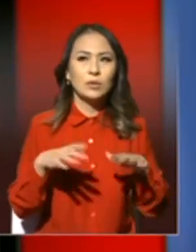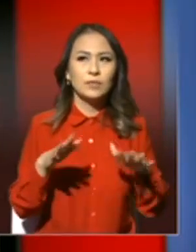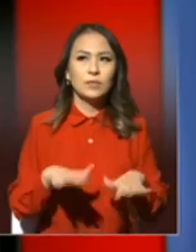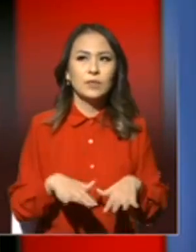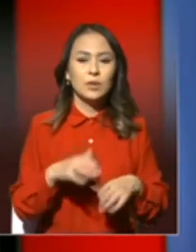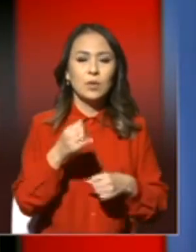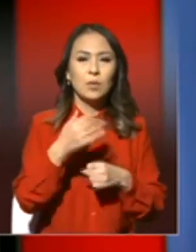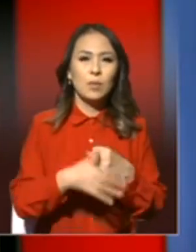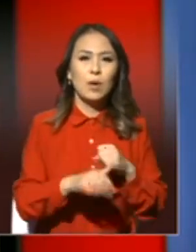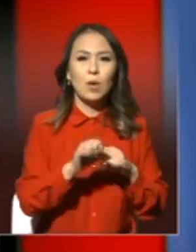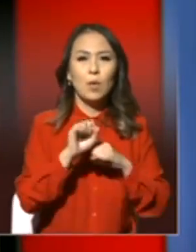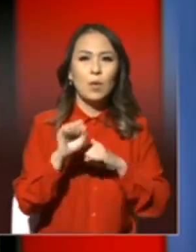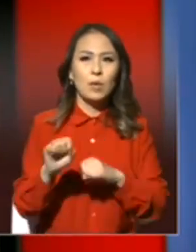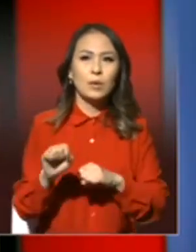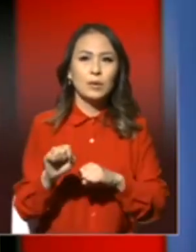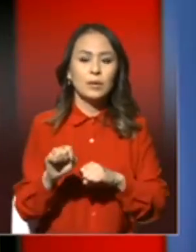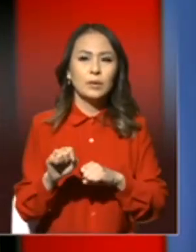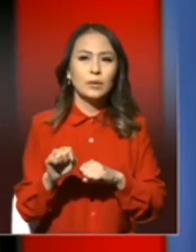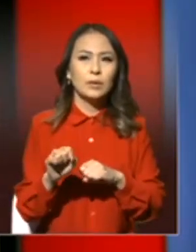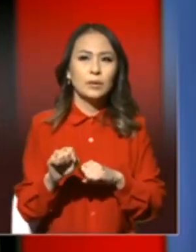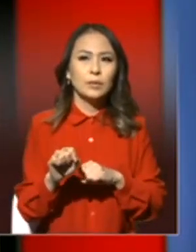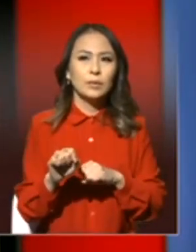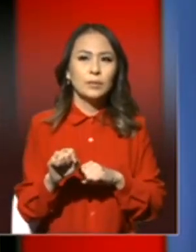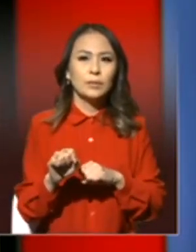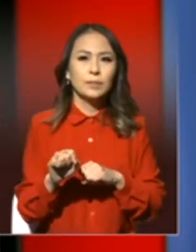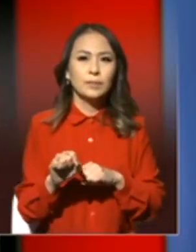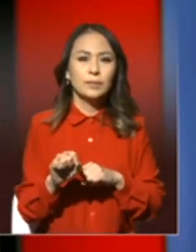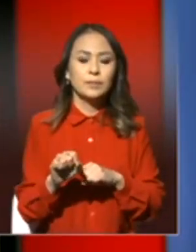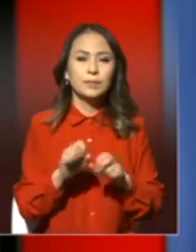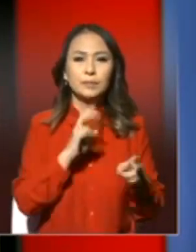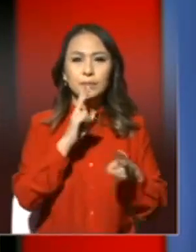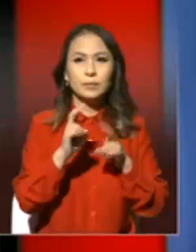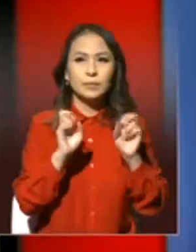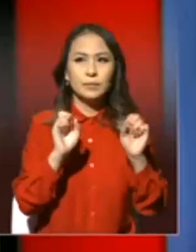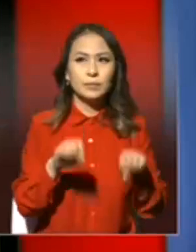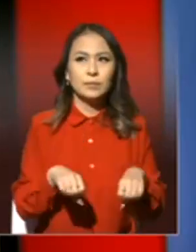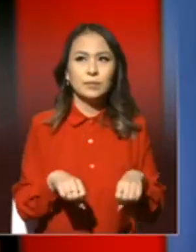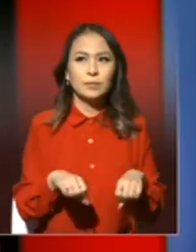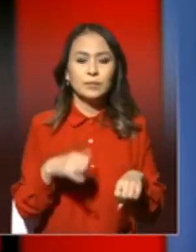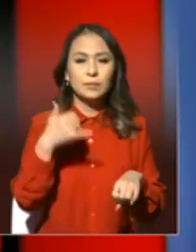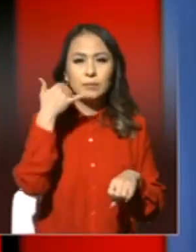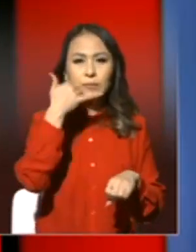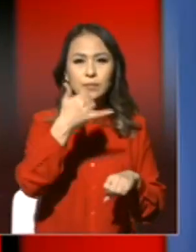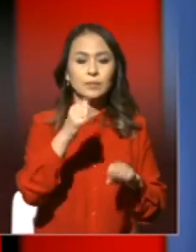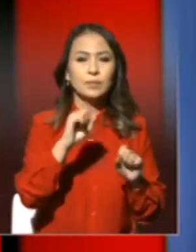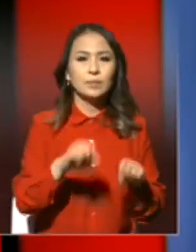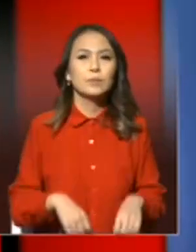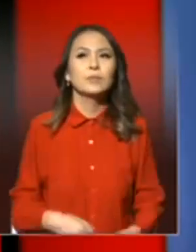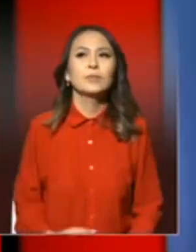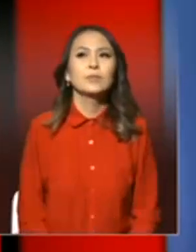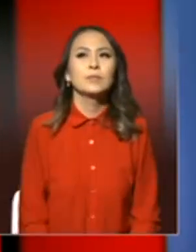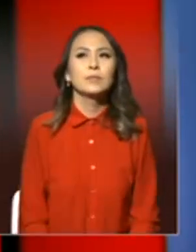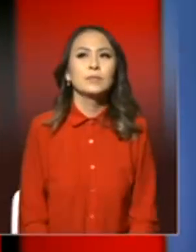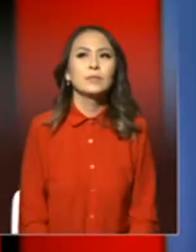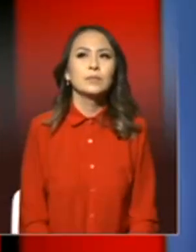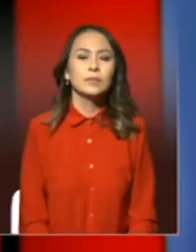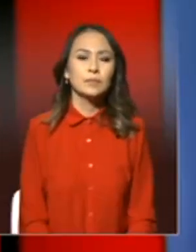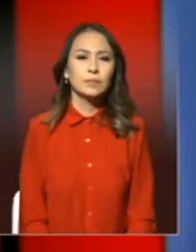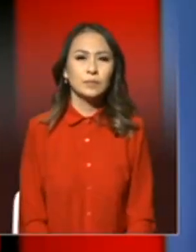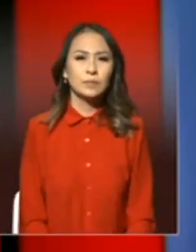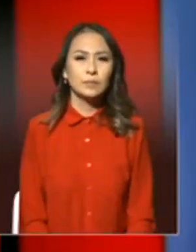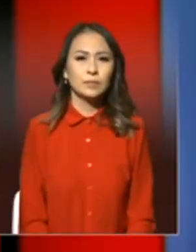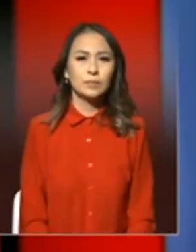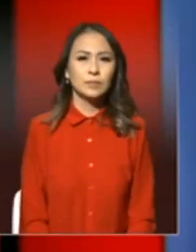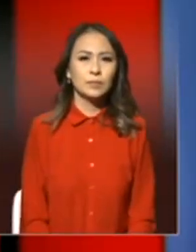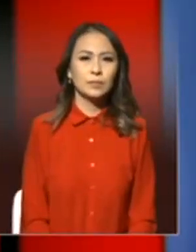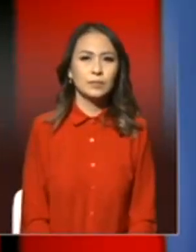қорғау департаменті. Соларға шағымданады. Онлайн түрінде шағымдана алады ма? Шағымдана алады. Телефонмен хабарласса да болады. Телефонмен хабарлап шағым түсірсе де болады.